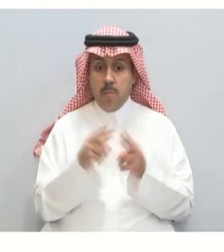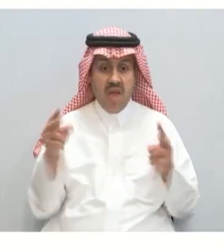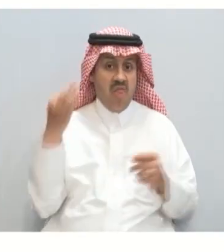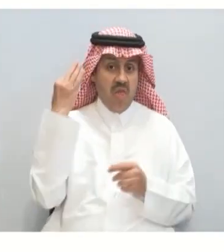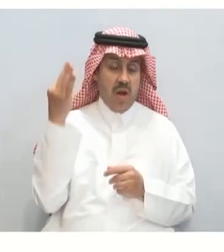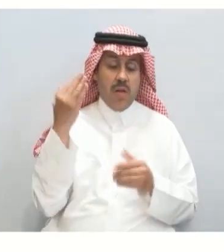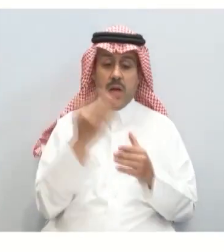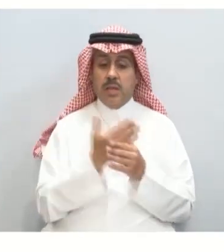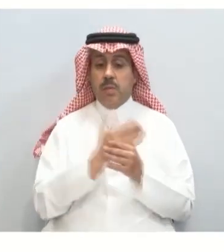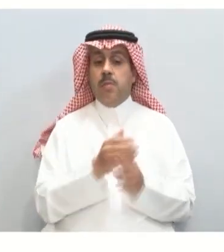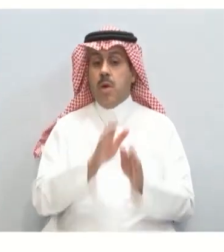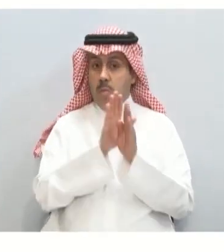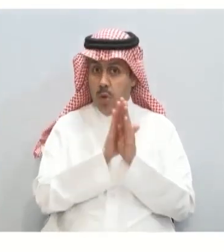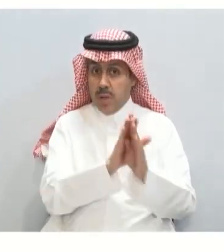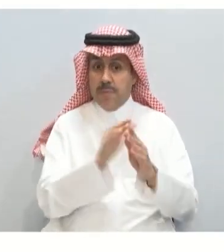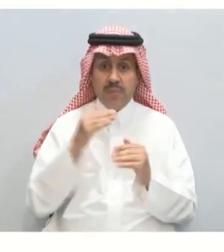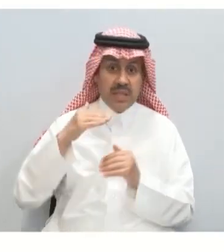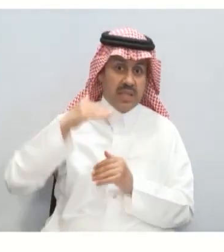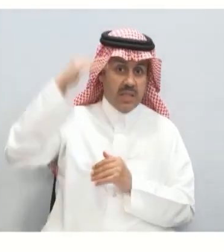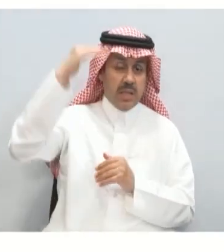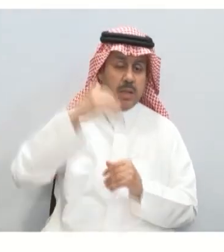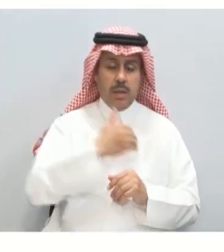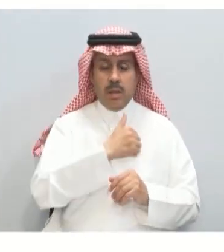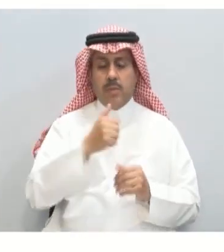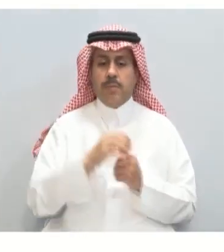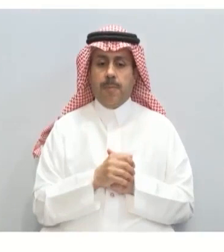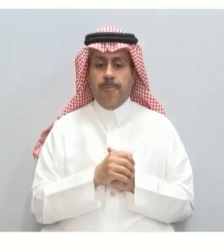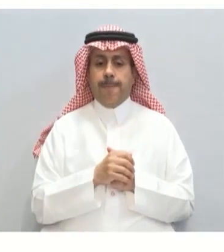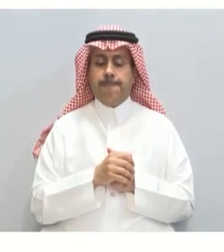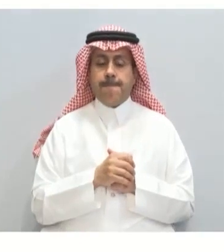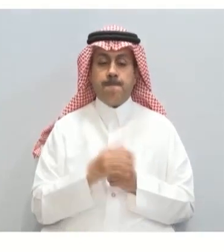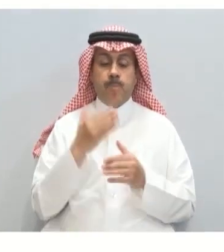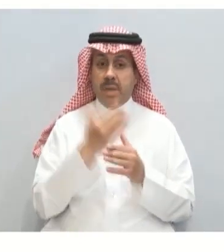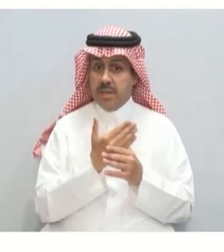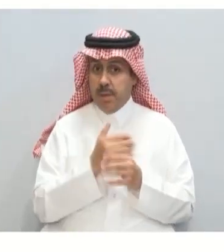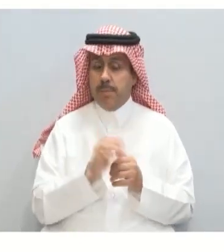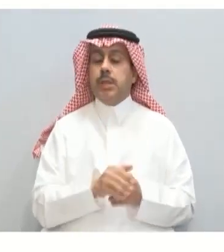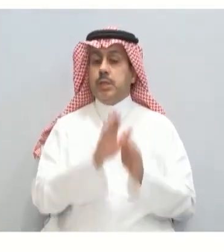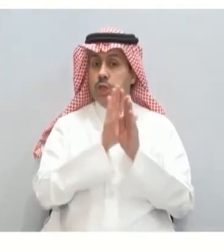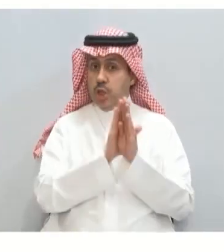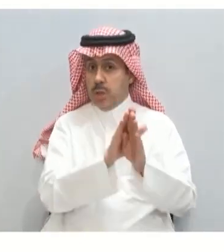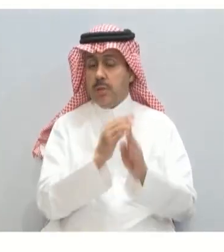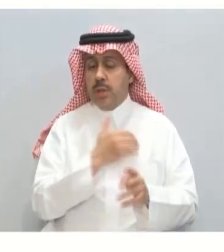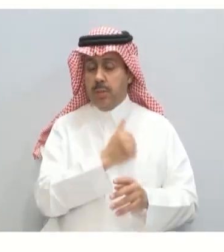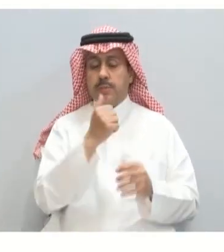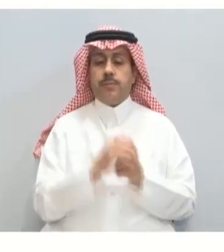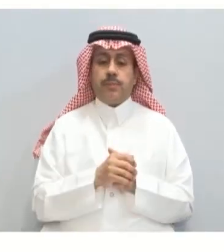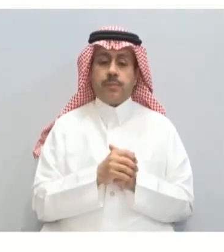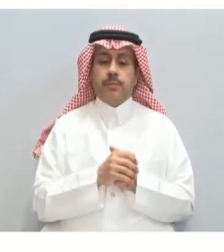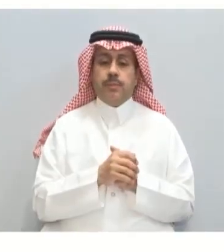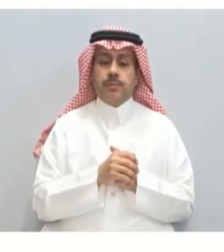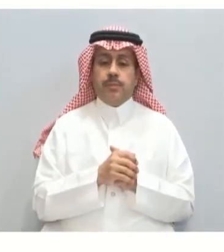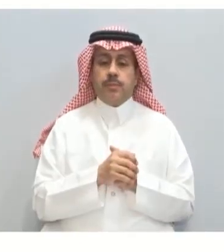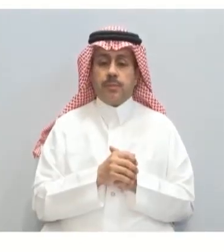ثلاثه من الاسباب المعينه على زياده الايمان هناك اسباب يزداد بها الايمان من